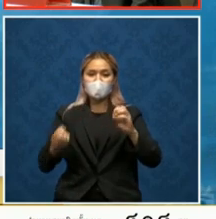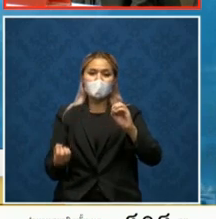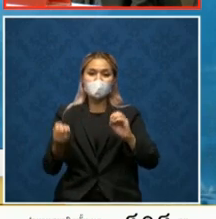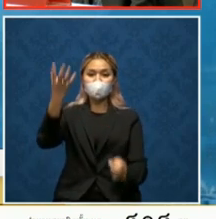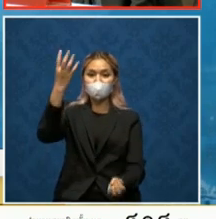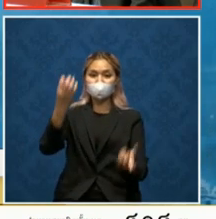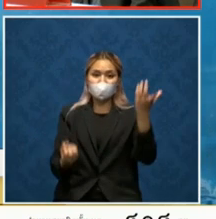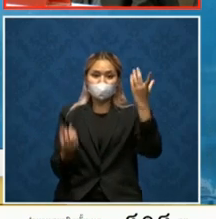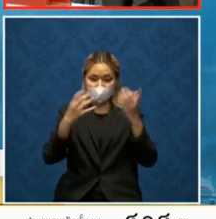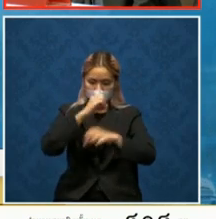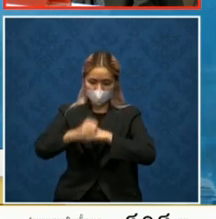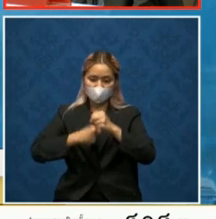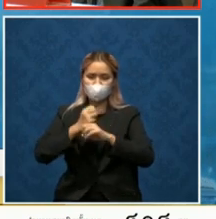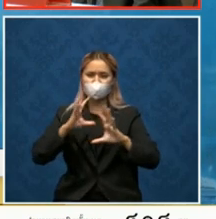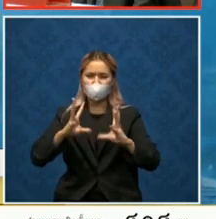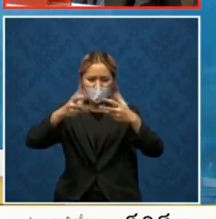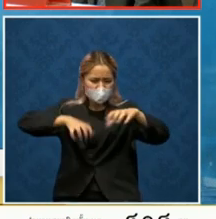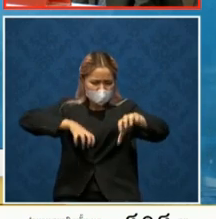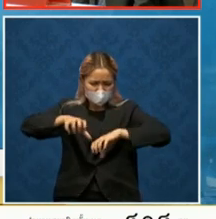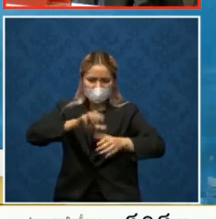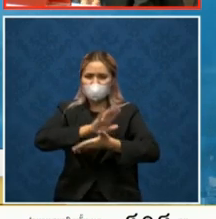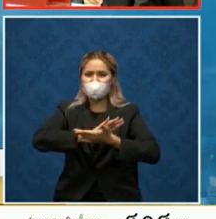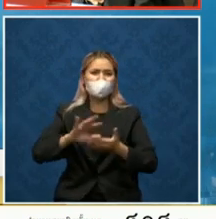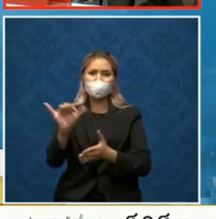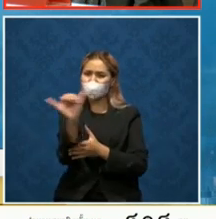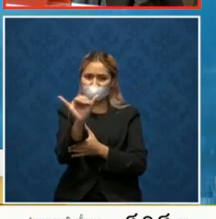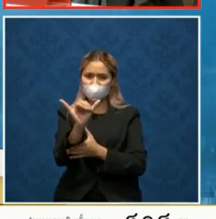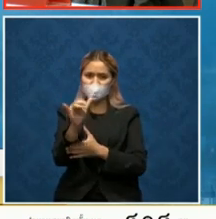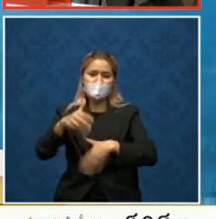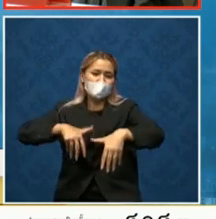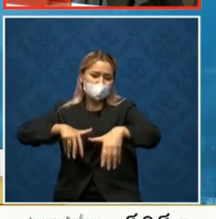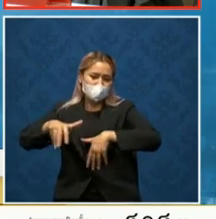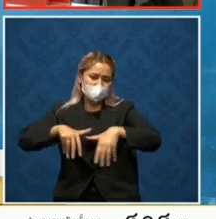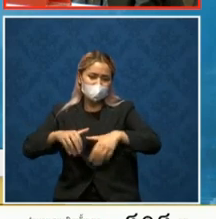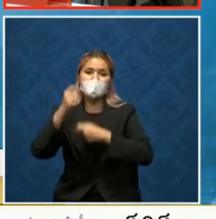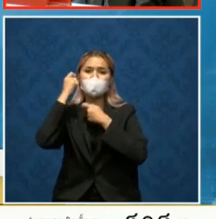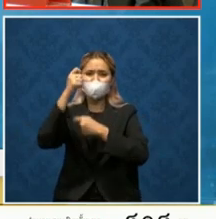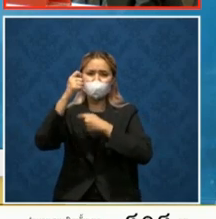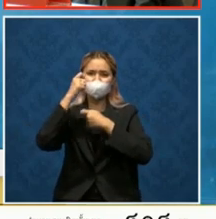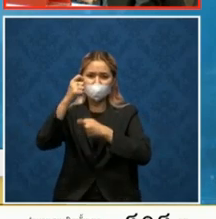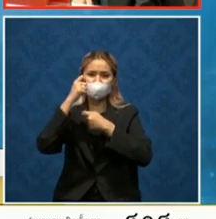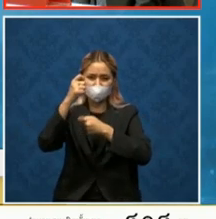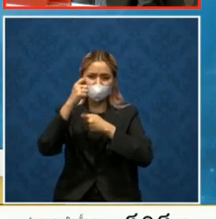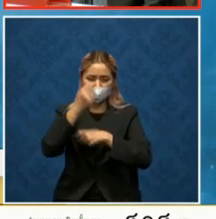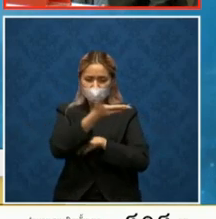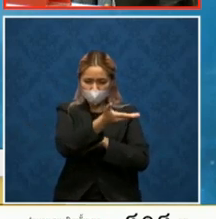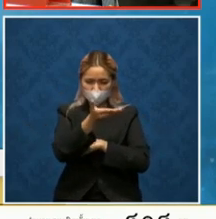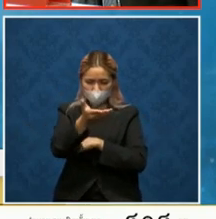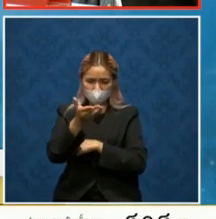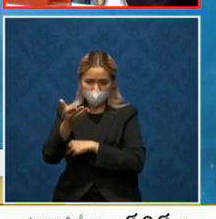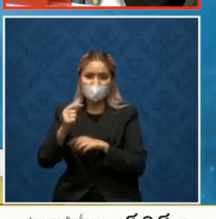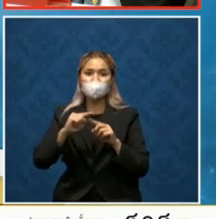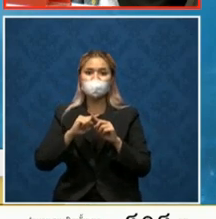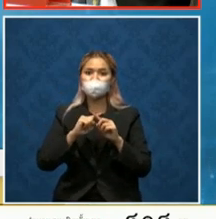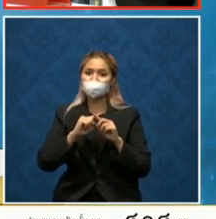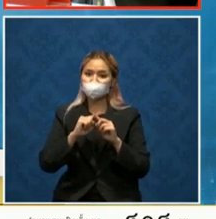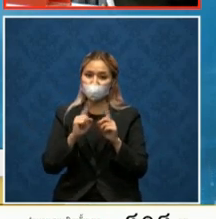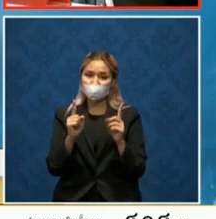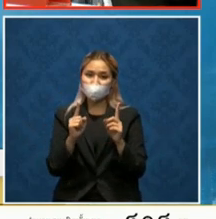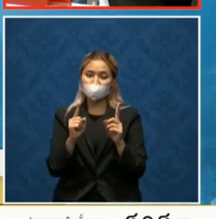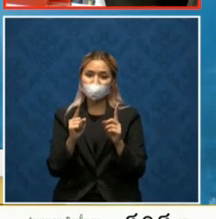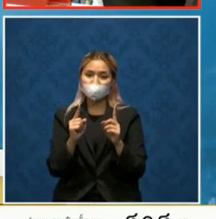อายุสัญญาสัมปทานยังไม่เสร็จสิ้นพี่น้องจึงได้ชุมนุมเรียกร้องตลอดมาแต่สิ่งที่พี่น้อง